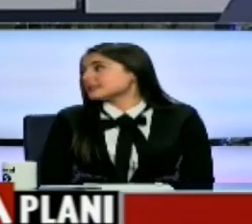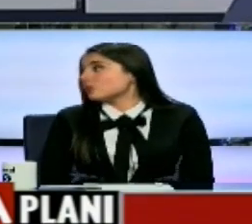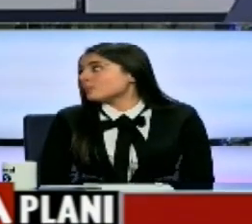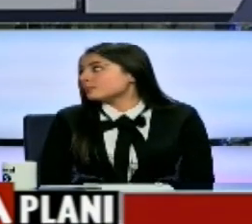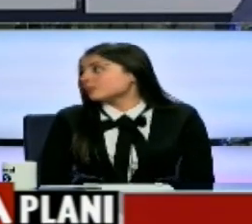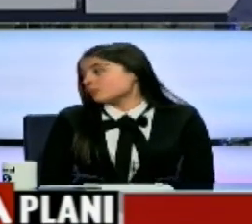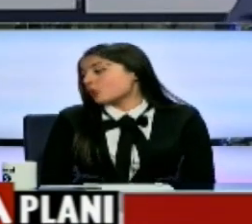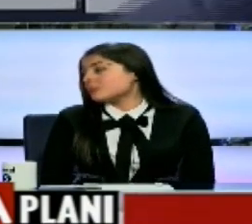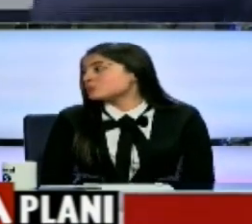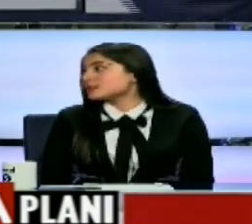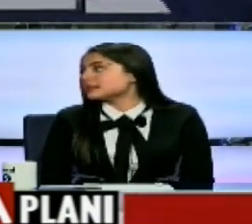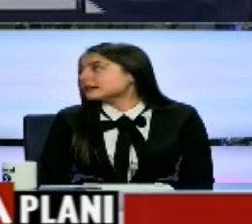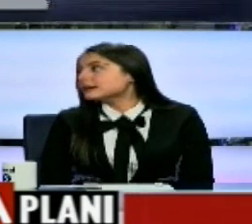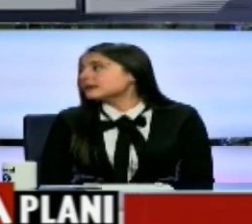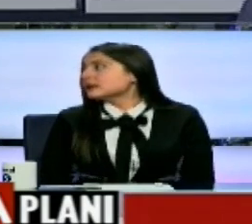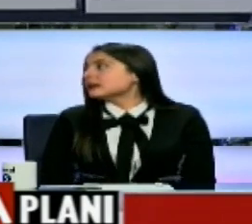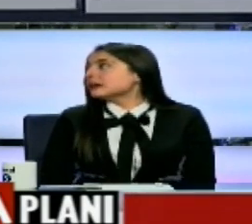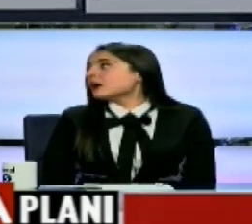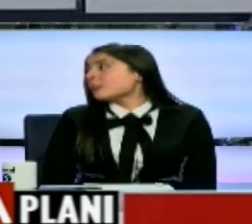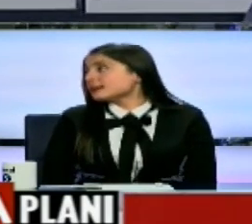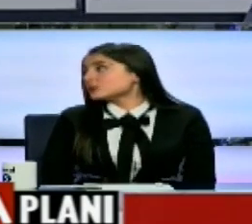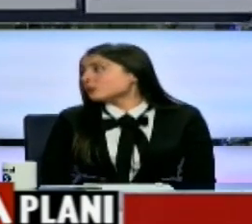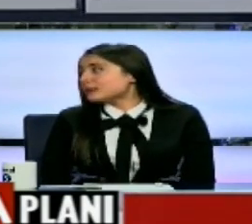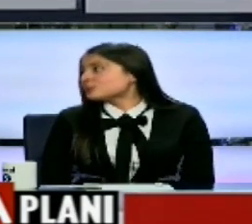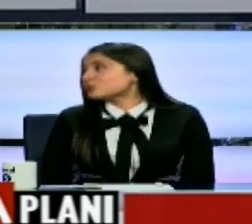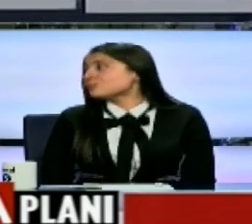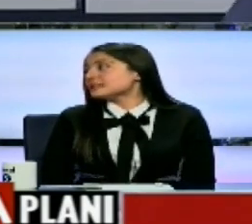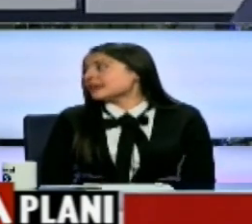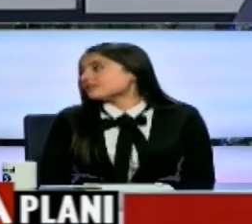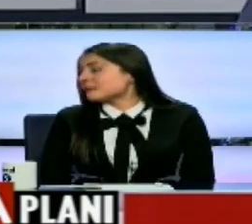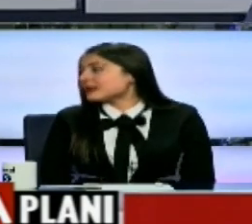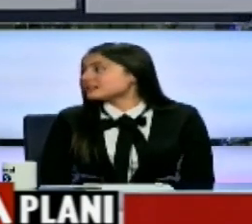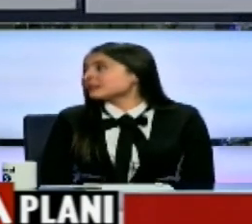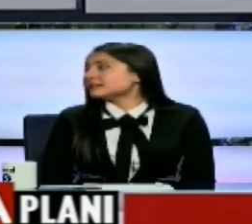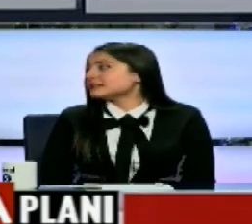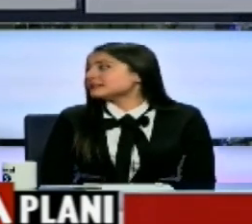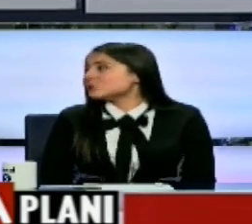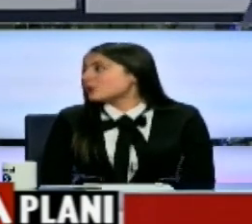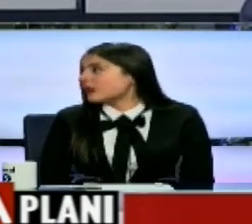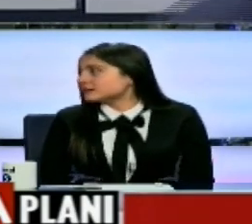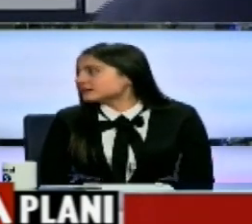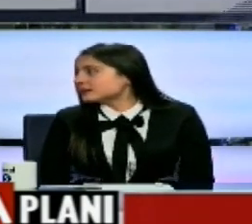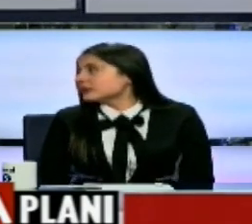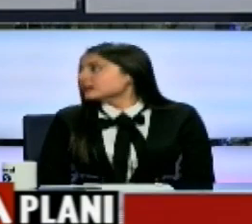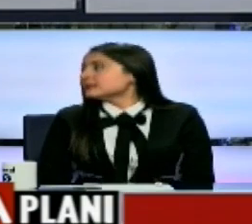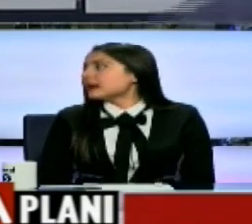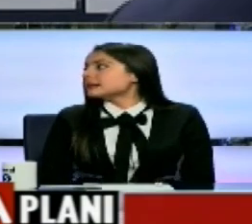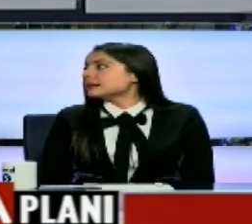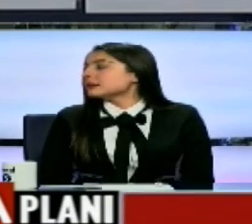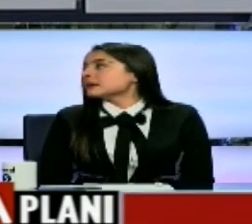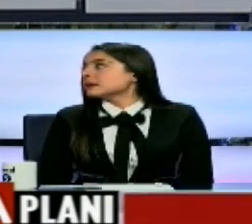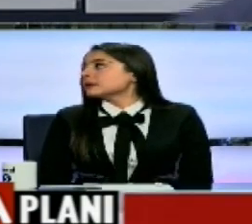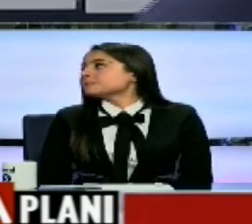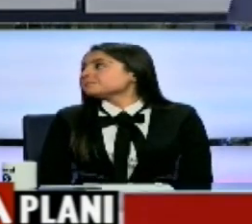kez görmemin üzerine AK Parti'ye olan tutkum ve sevdam gerçekten gitgide çoğaldı. Yani